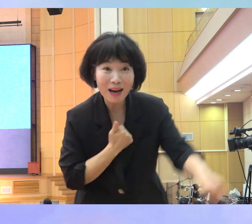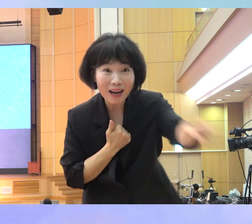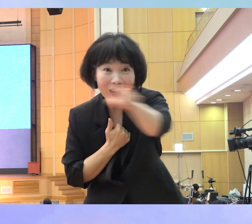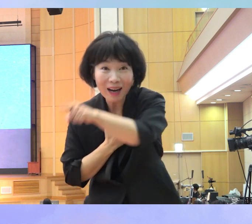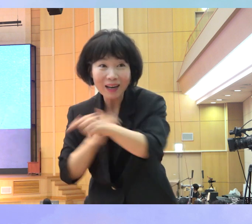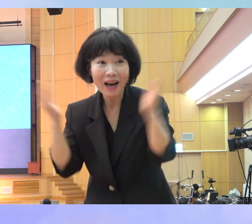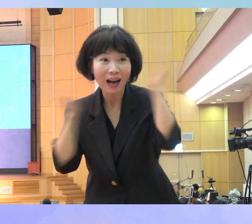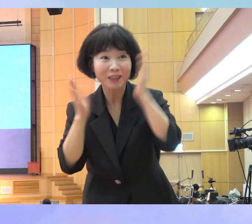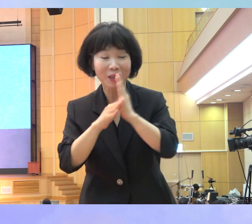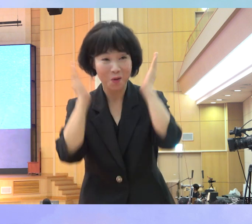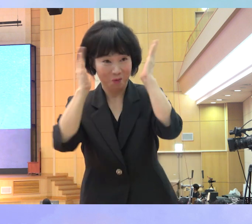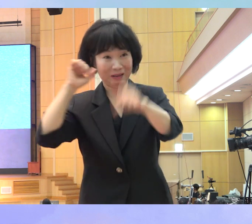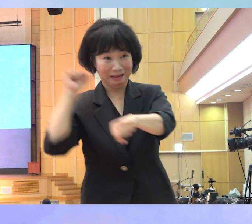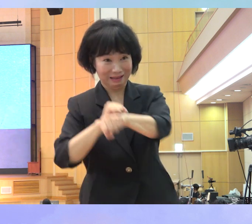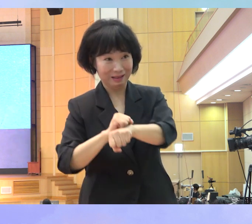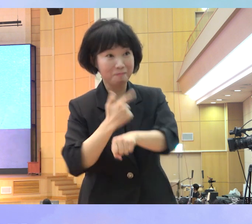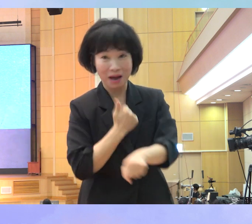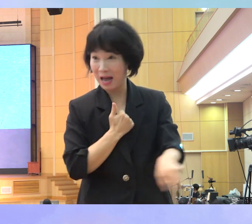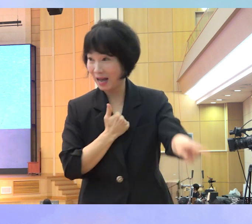보세요.